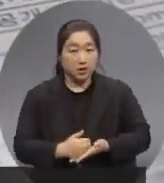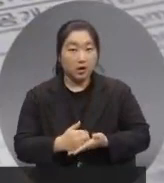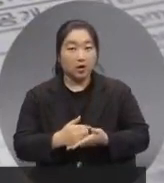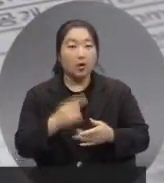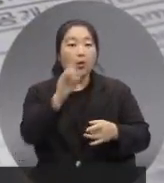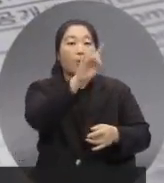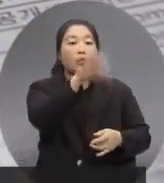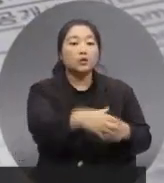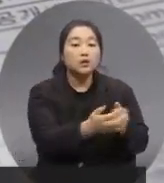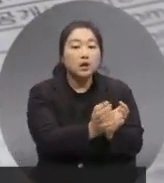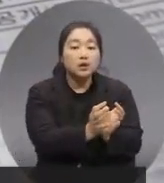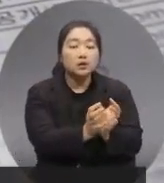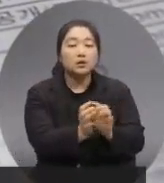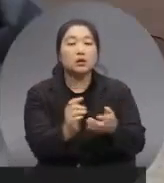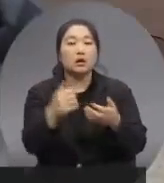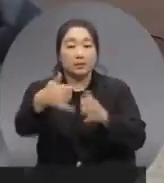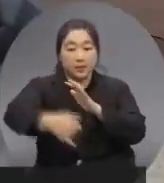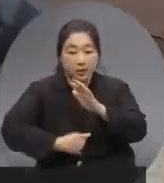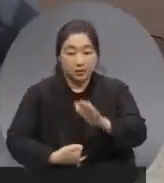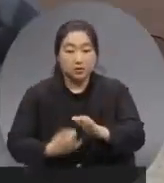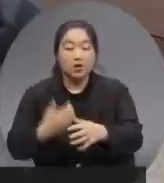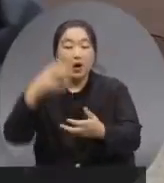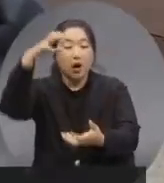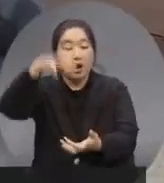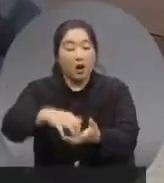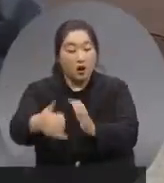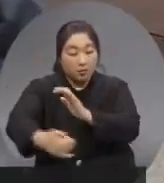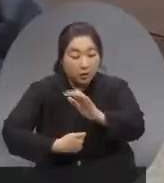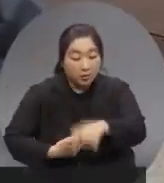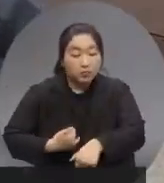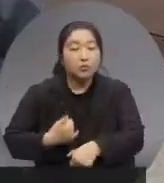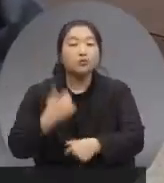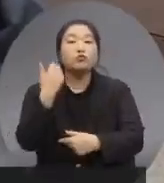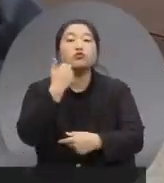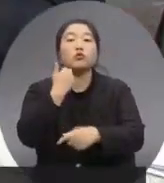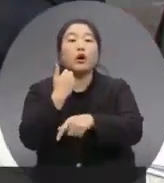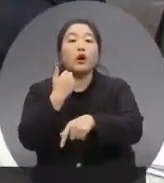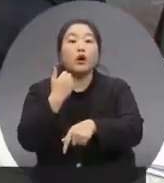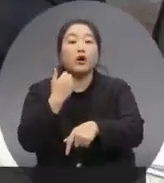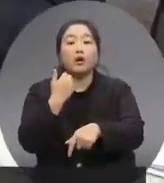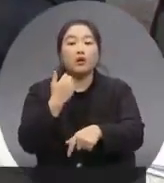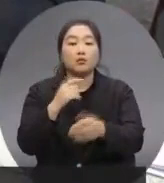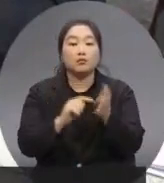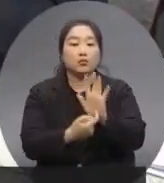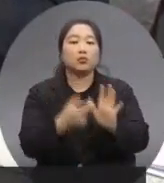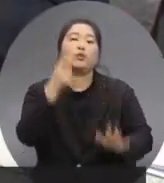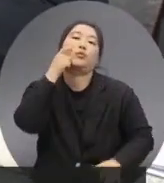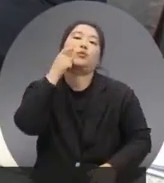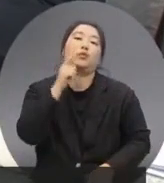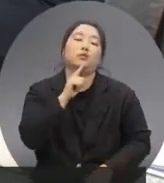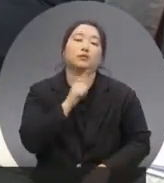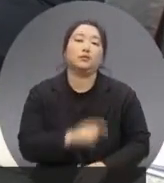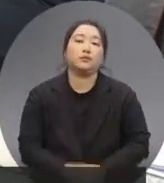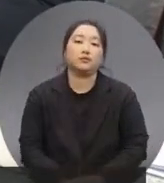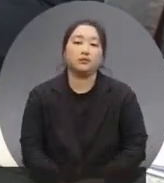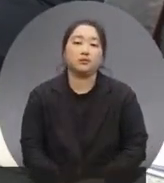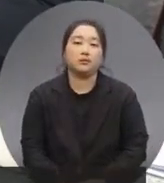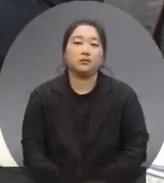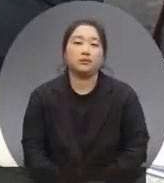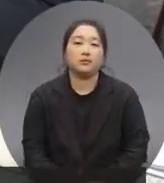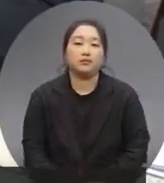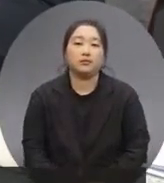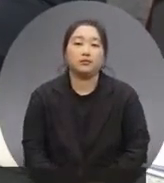어딘지 섹스를 통해 한꺼번에 찬성 의견을 보낸 발신지가 어디인지는 공개를 거부했습니다